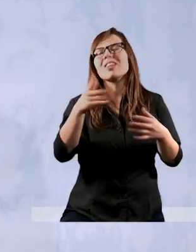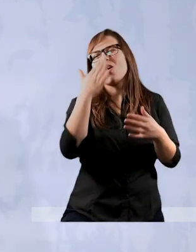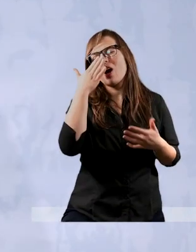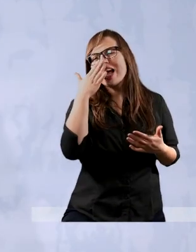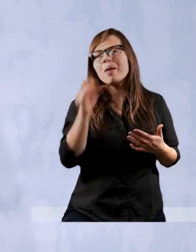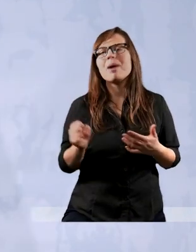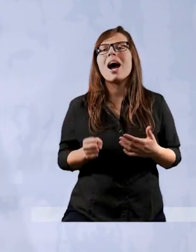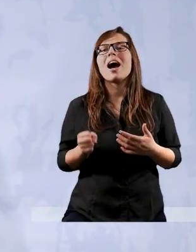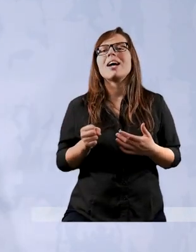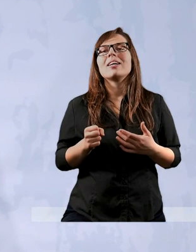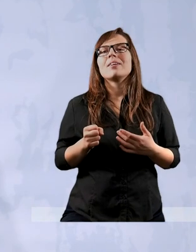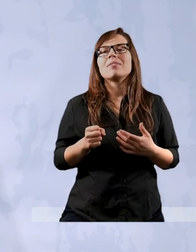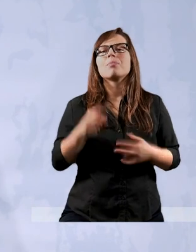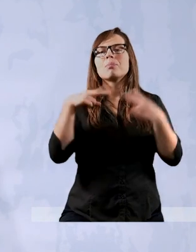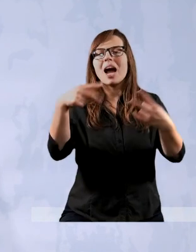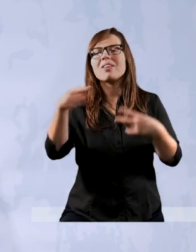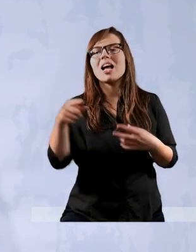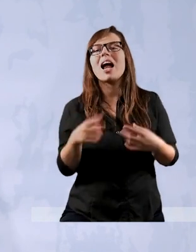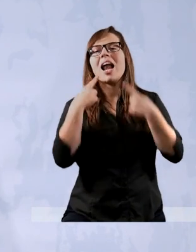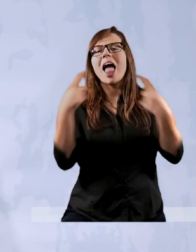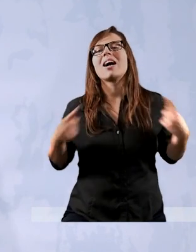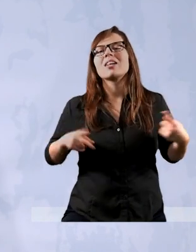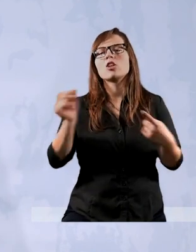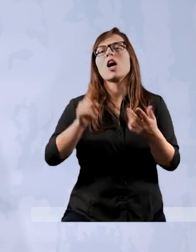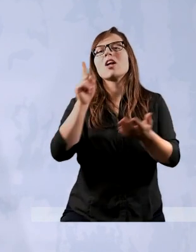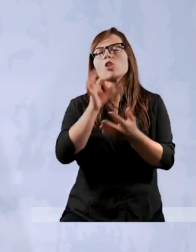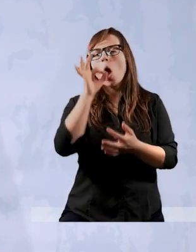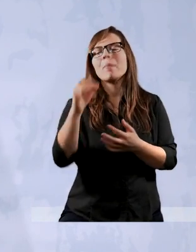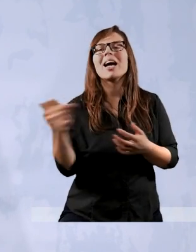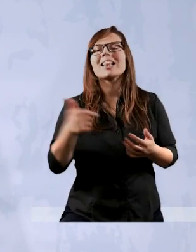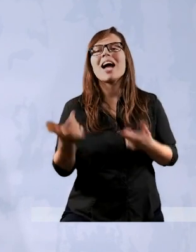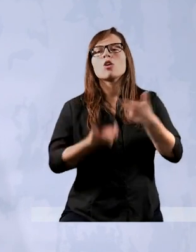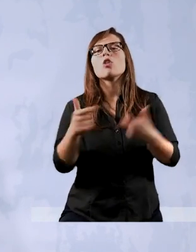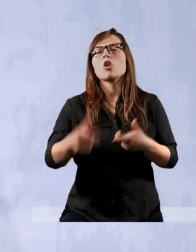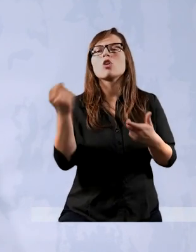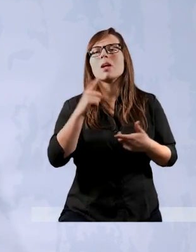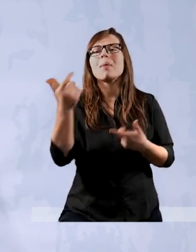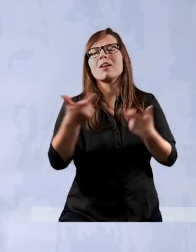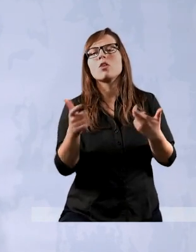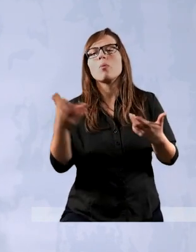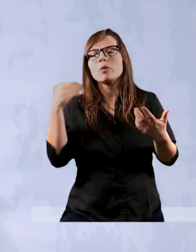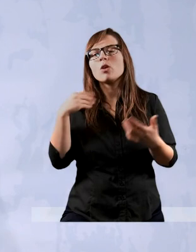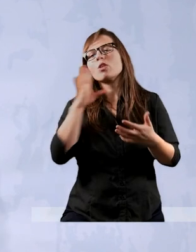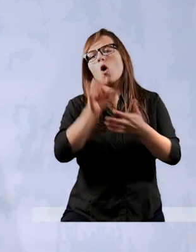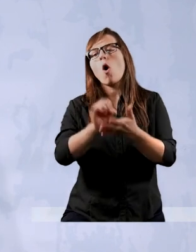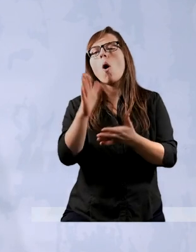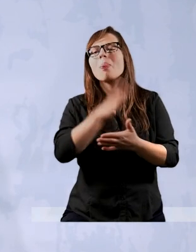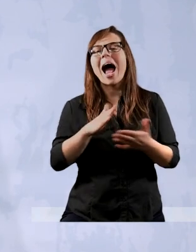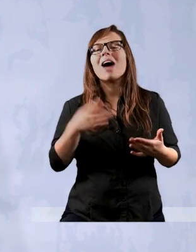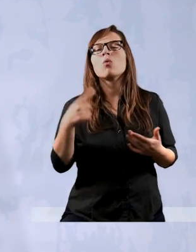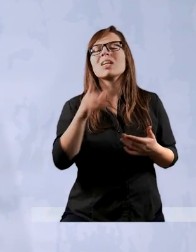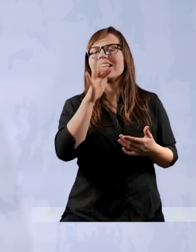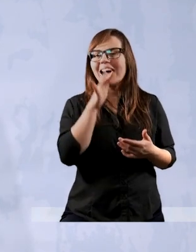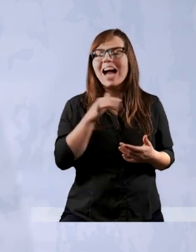chyba z dawien dawna jest przekazywana jakaś legenda, że jak jakiś dobry interes zrobić, to trzeba iść do Żydów, do narodu izraelskiego, bo oni